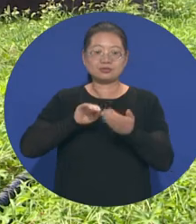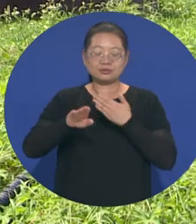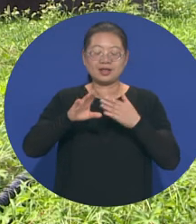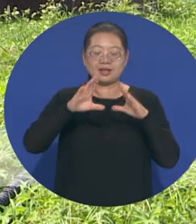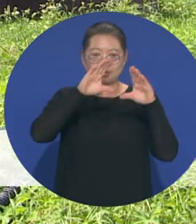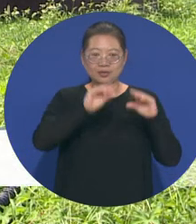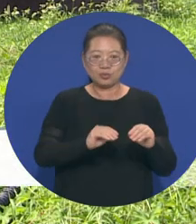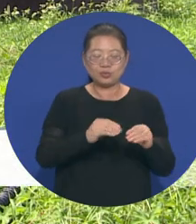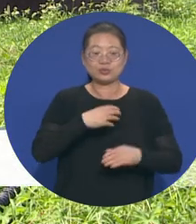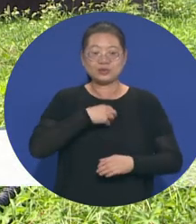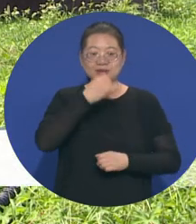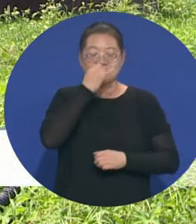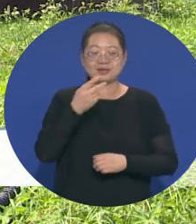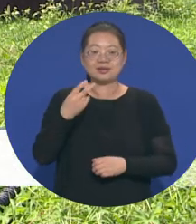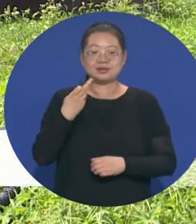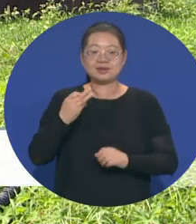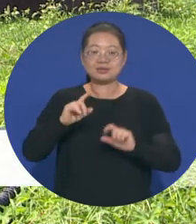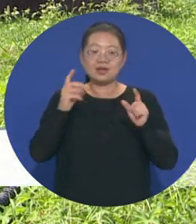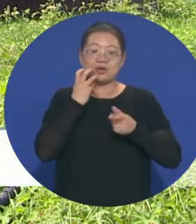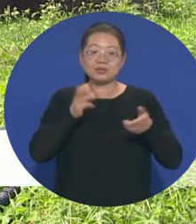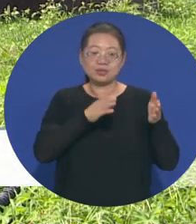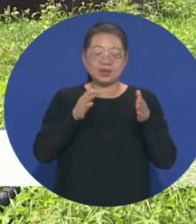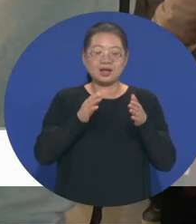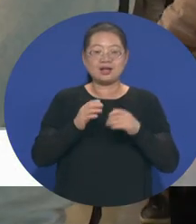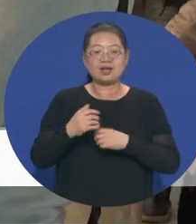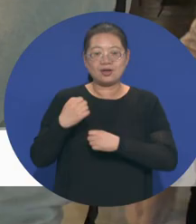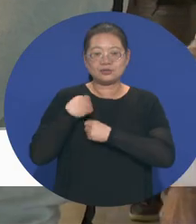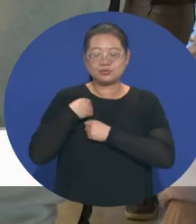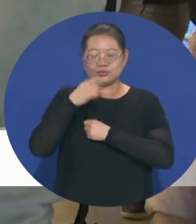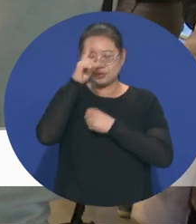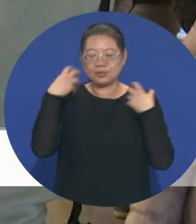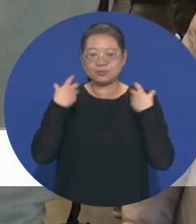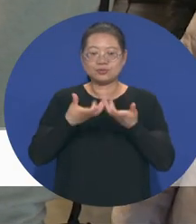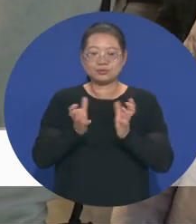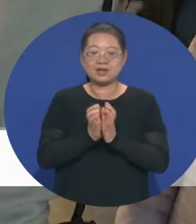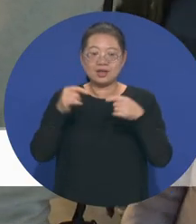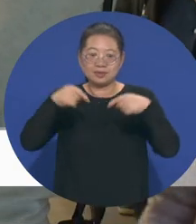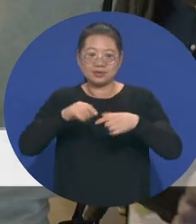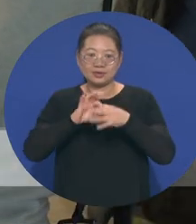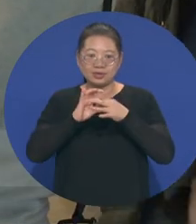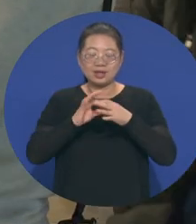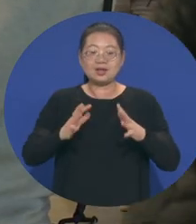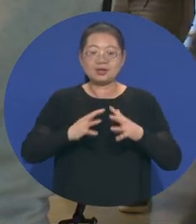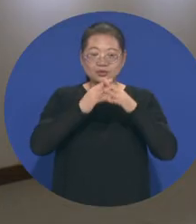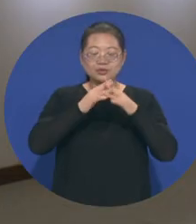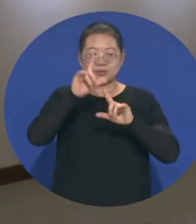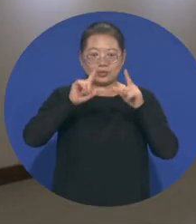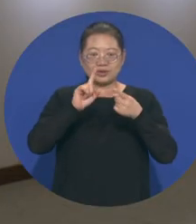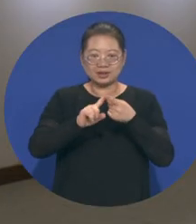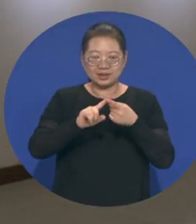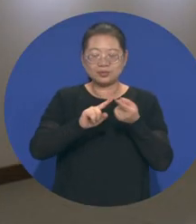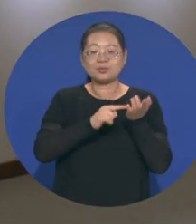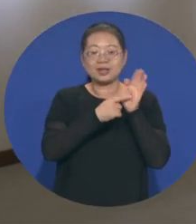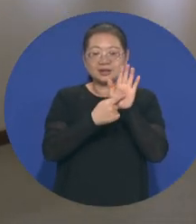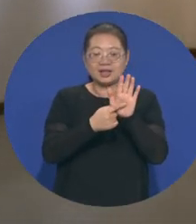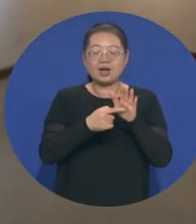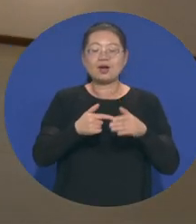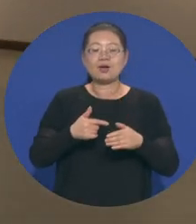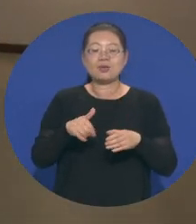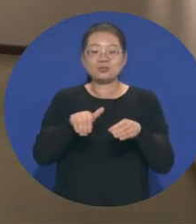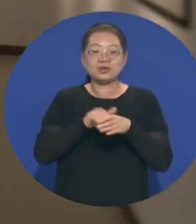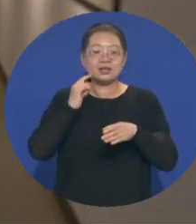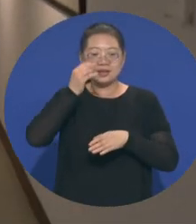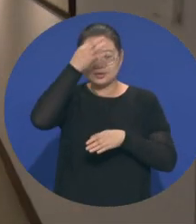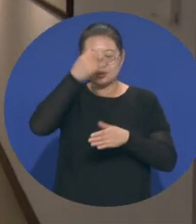놓였습니다 그러던 중 2013년 경기도가 국방 부하의 협약을 통해 건축물 원형을 그대로 살려 문화예술 체험